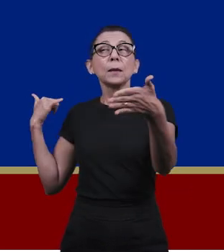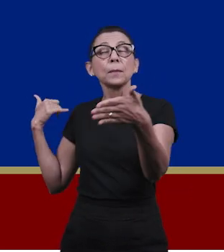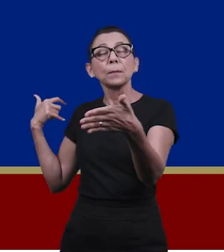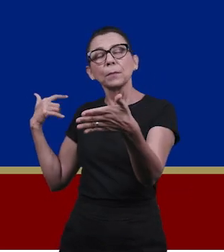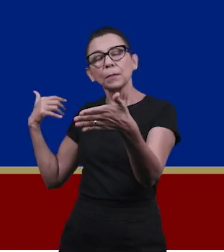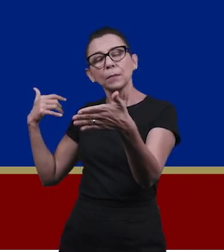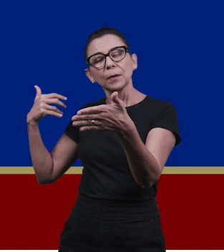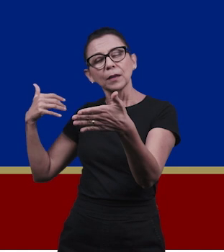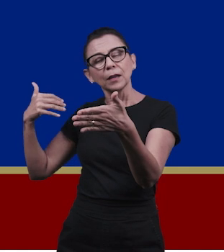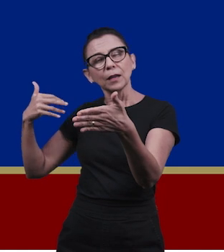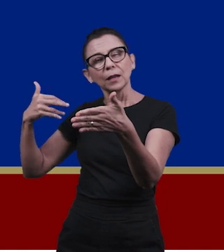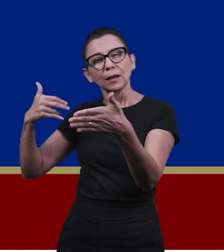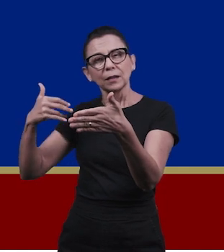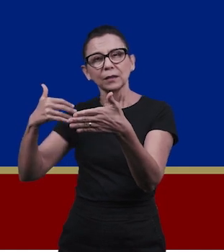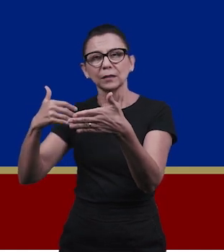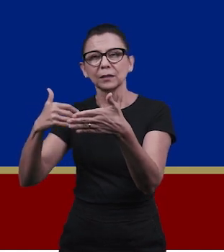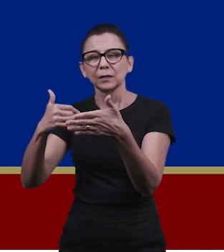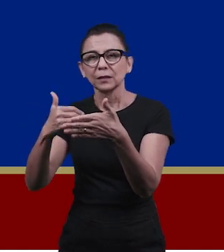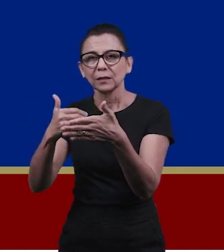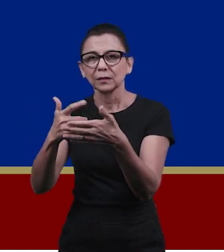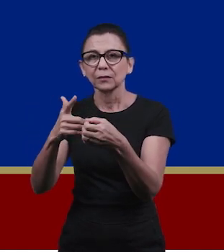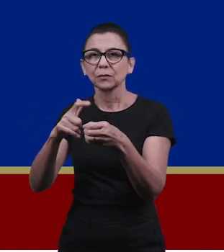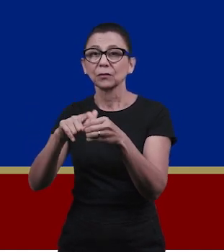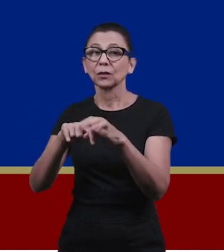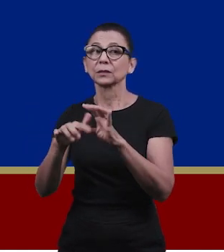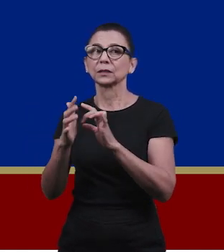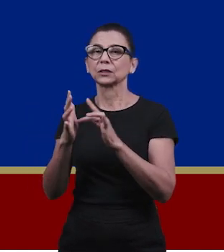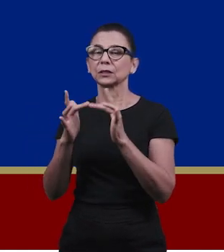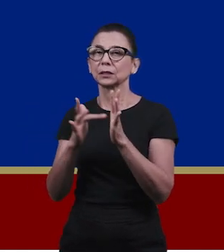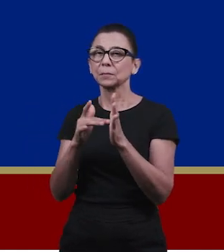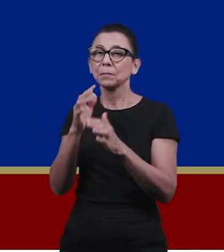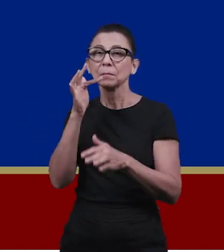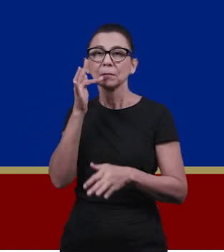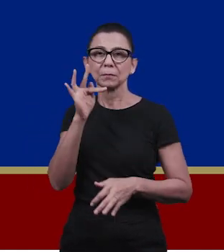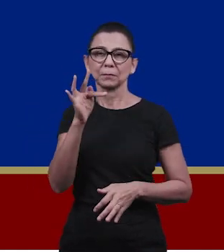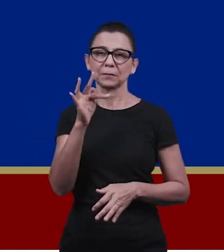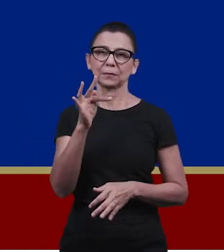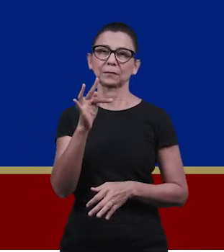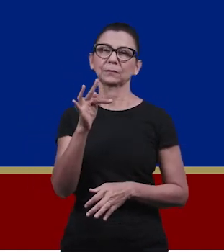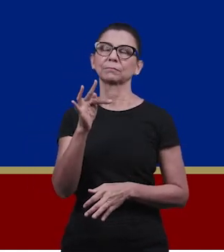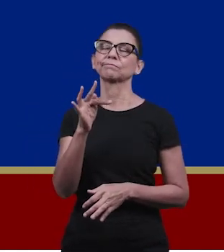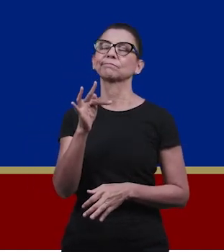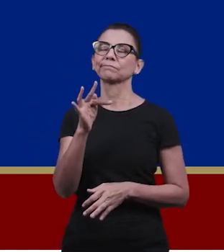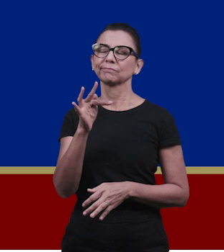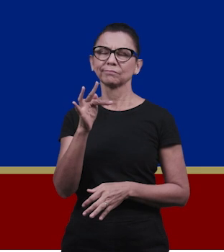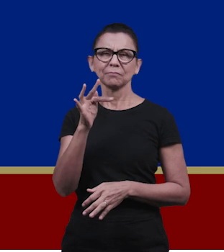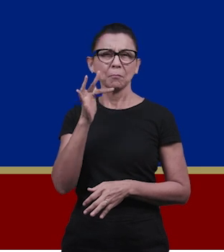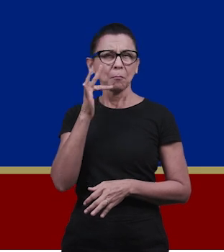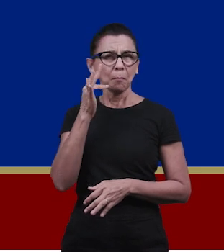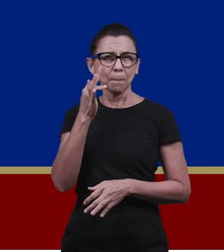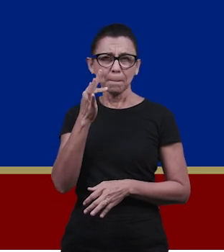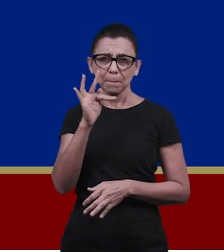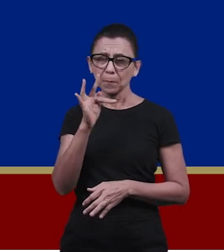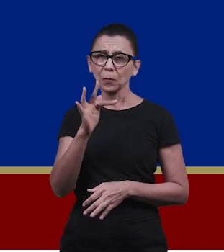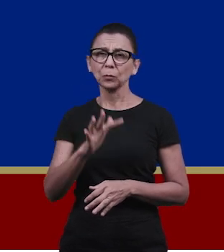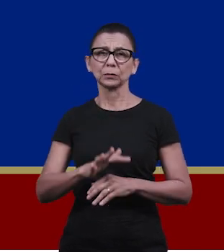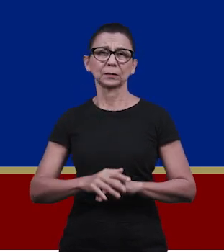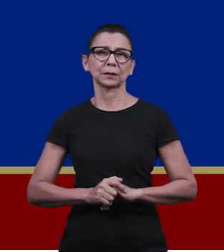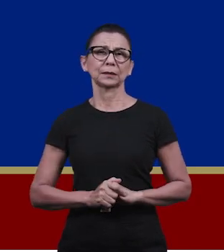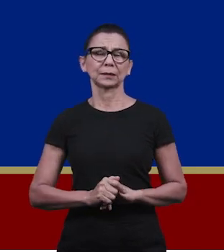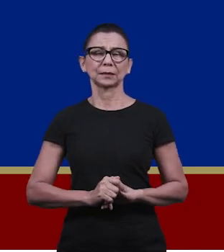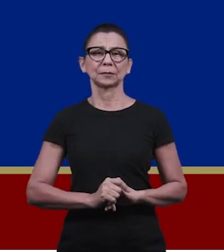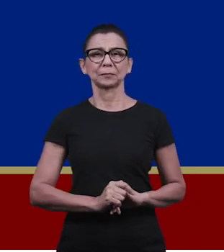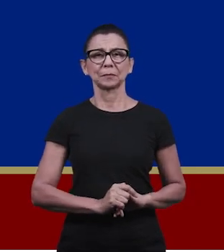время пришествия Господа Иисуса, время вскоре, как мы знаем, Дух ясно говорит, что